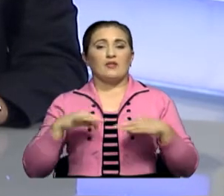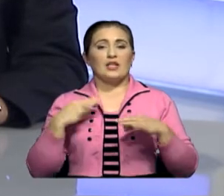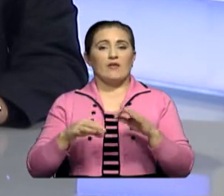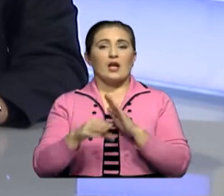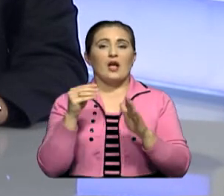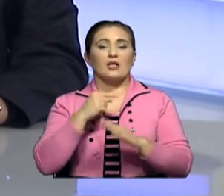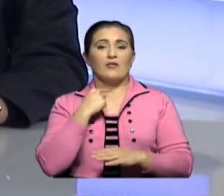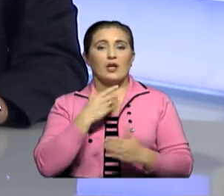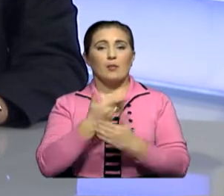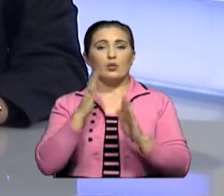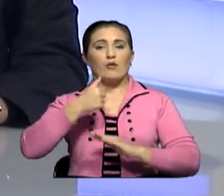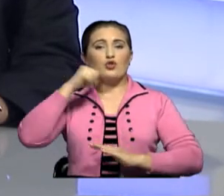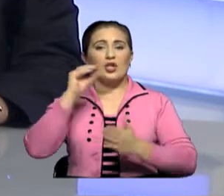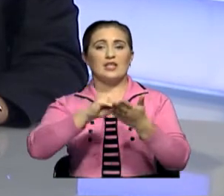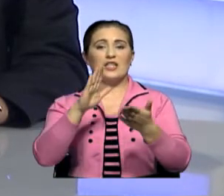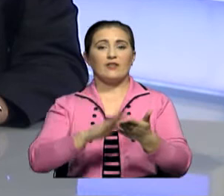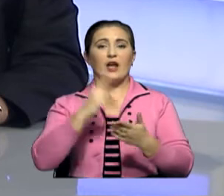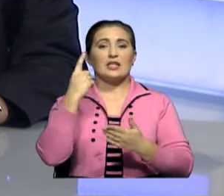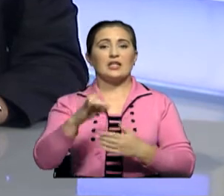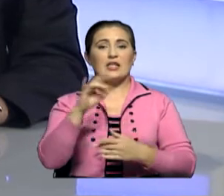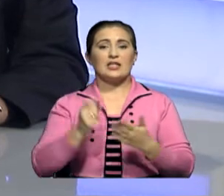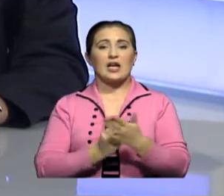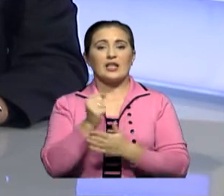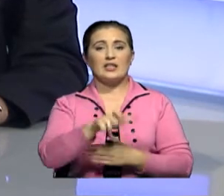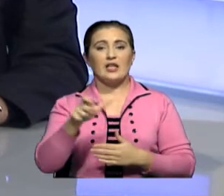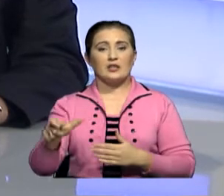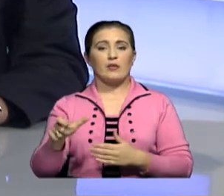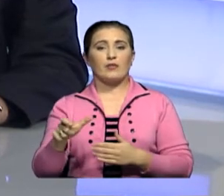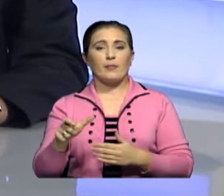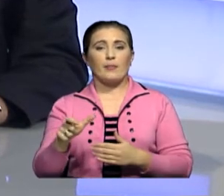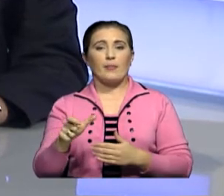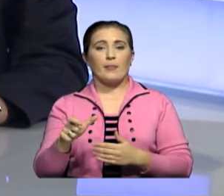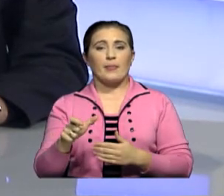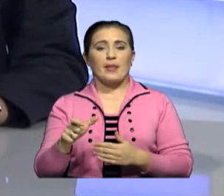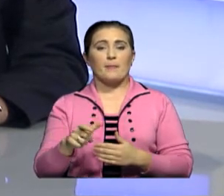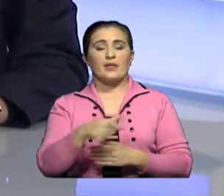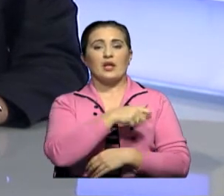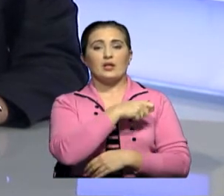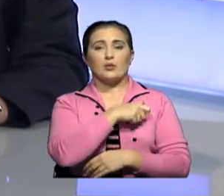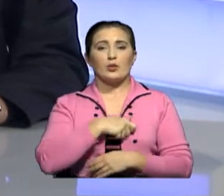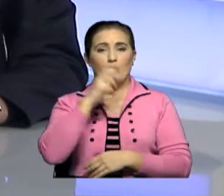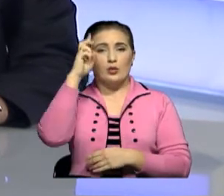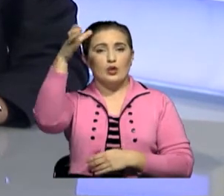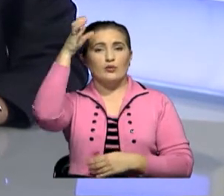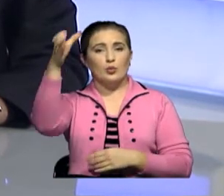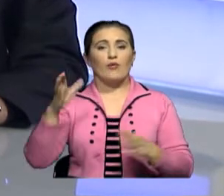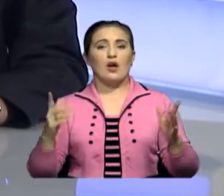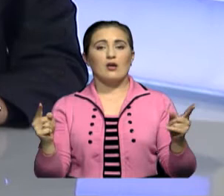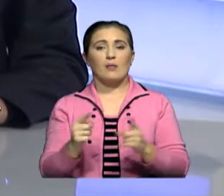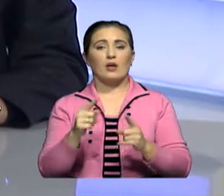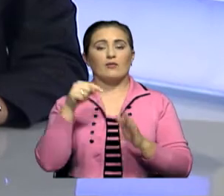вот только вчера зарегистрировали одним из кандидатов в депутаты государственной думы в рамках